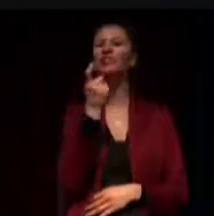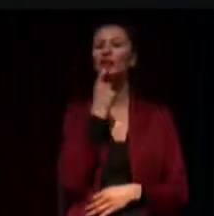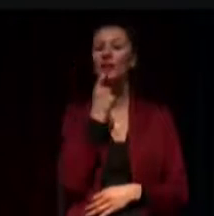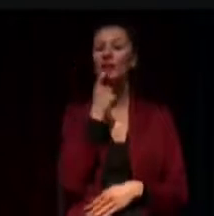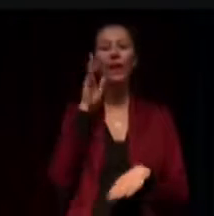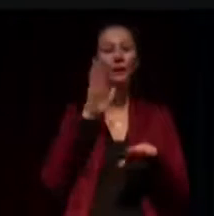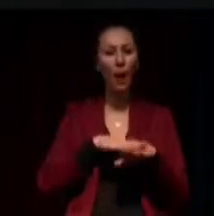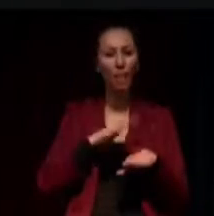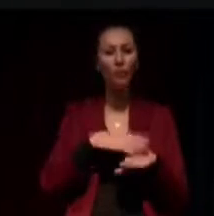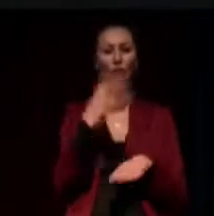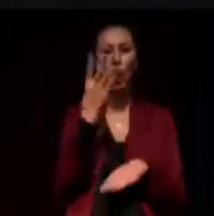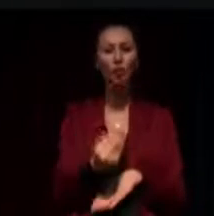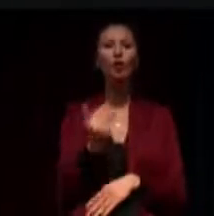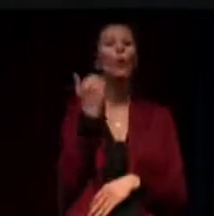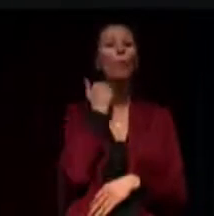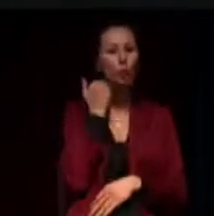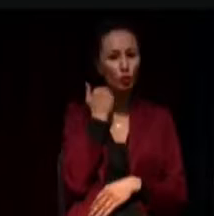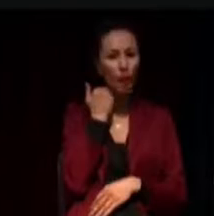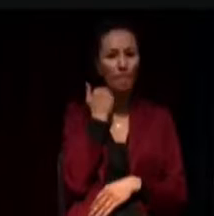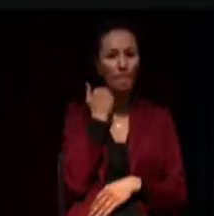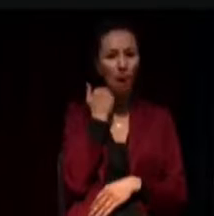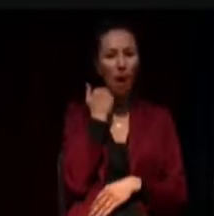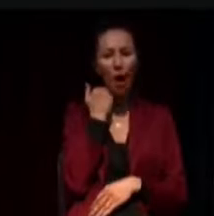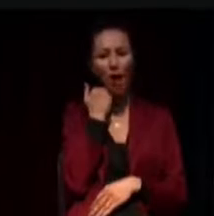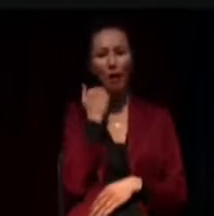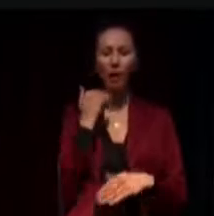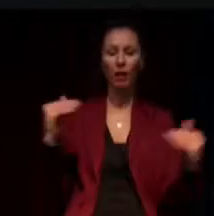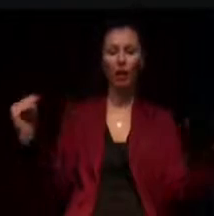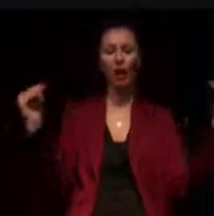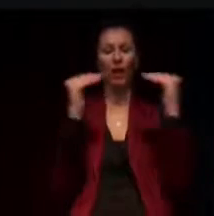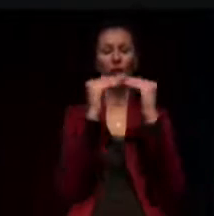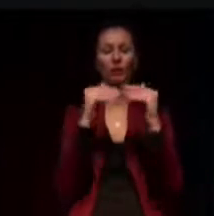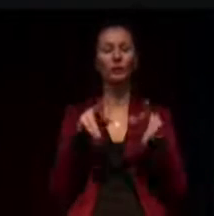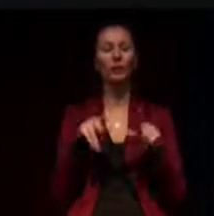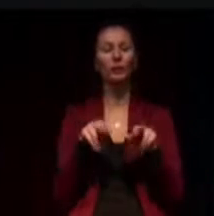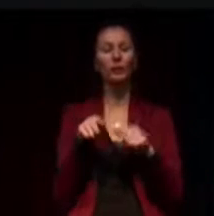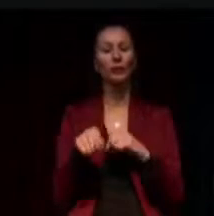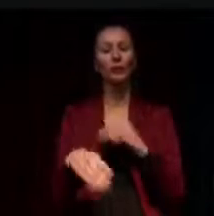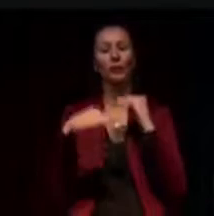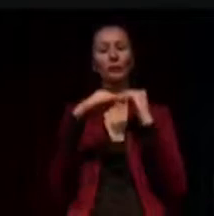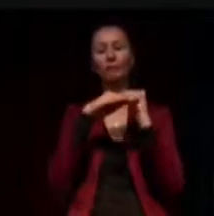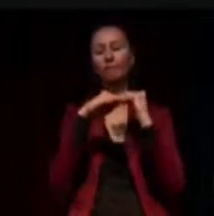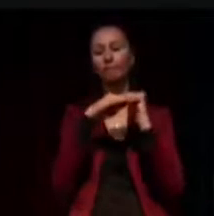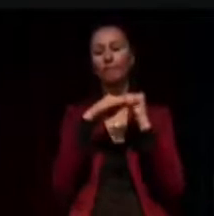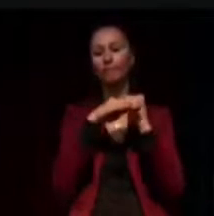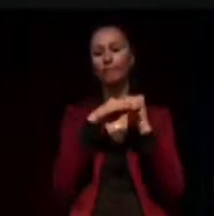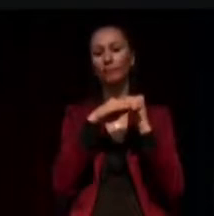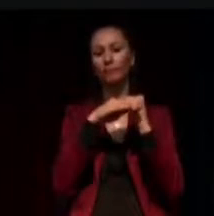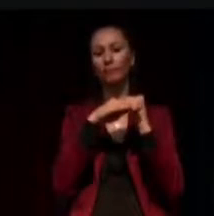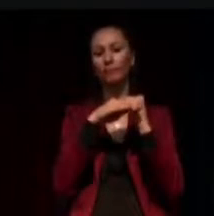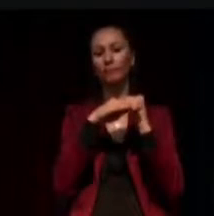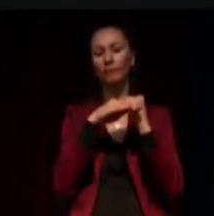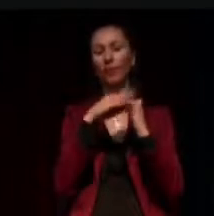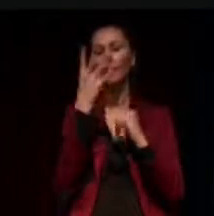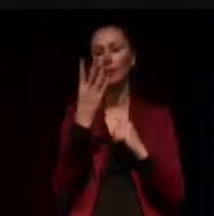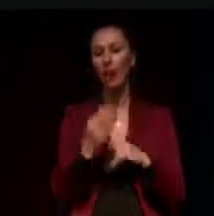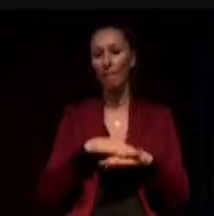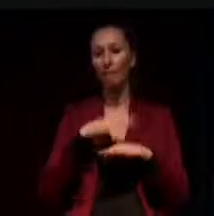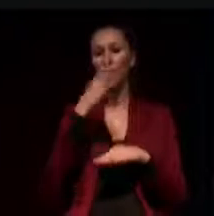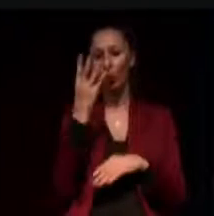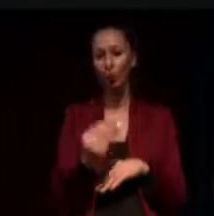yılda yapmış olduğu borçlanmayla neredeyse eşit. 15 yılda yapmış